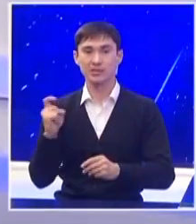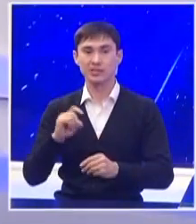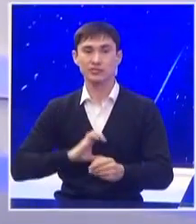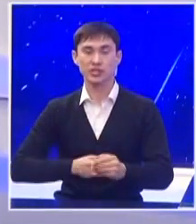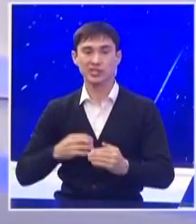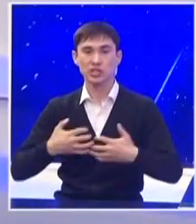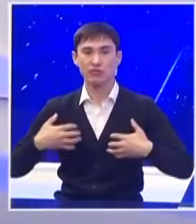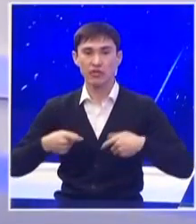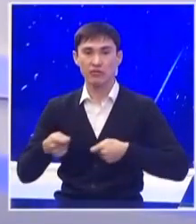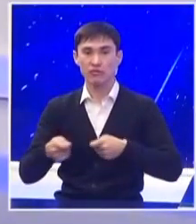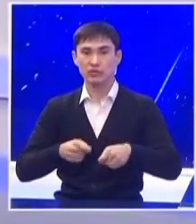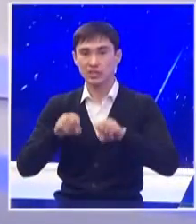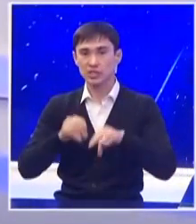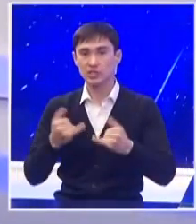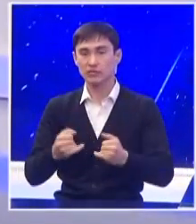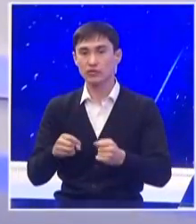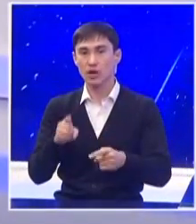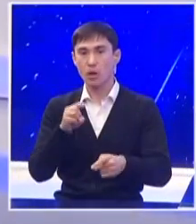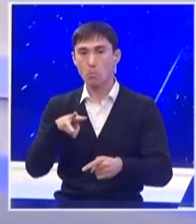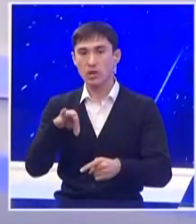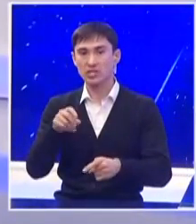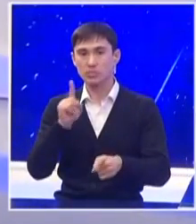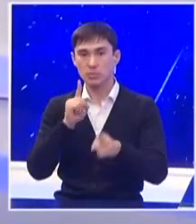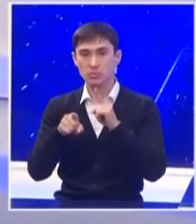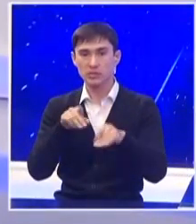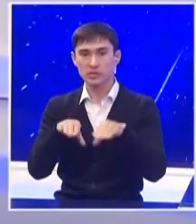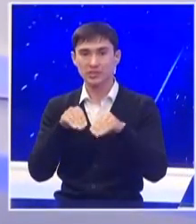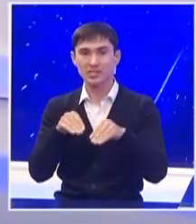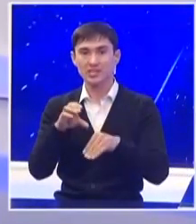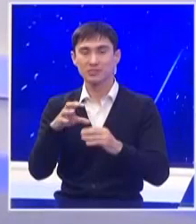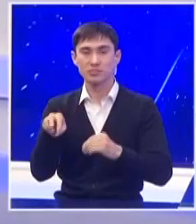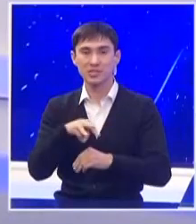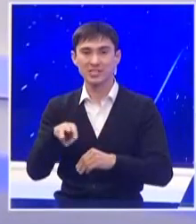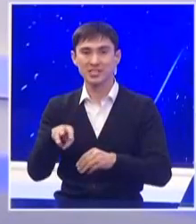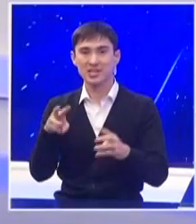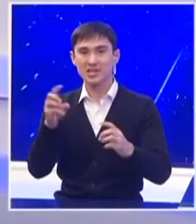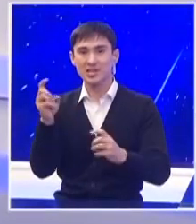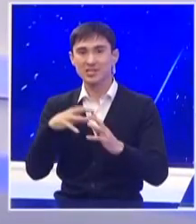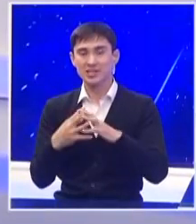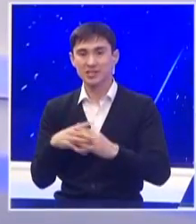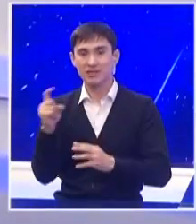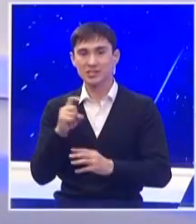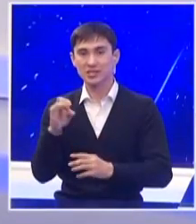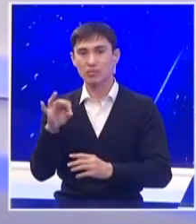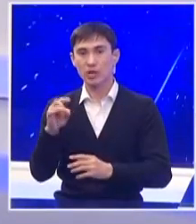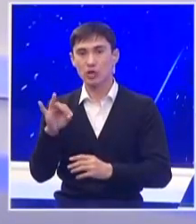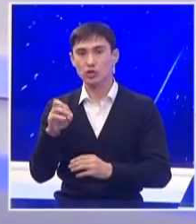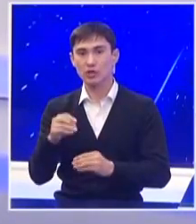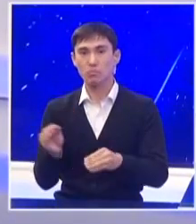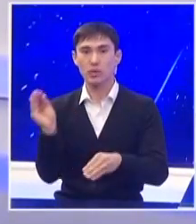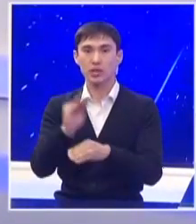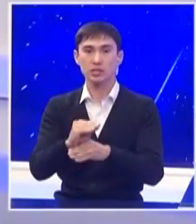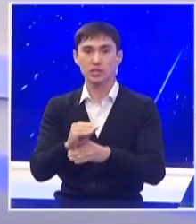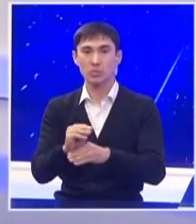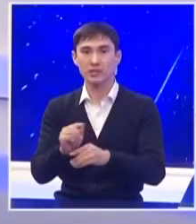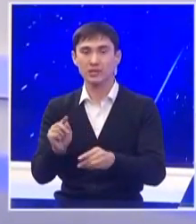частности, животноводства решали сегодня мажилисмены. Министр сельского хозяйства страны Ербол Карашукеев предложил внести ряд изменений и дополнений в